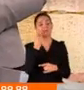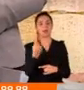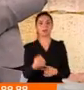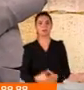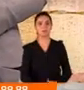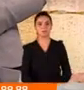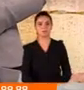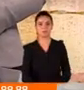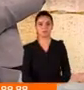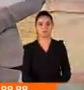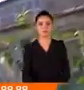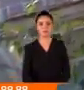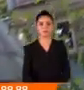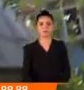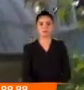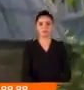efsaneleri.